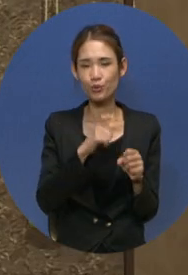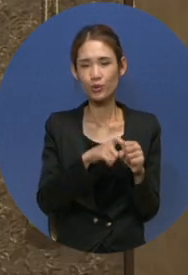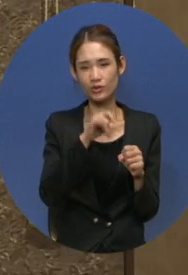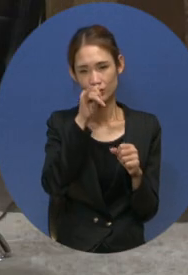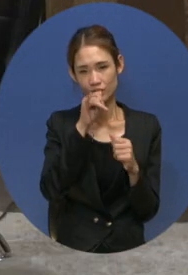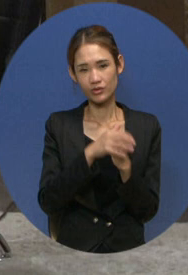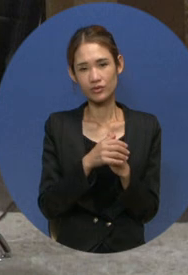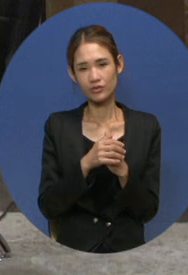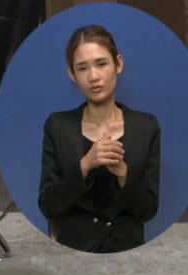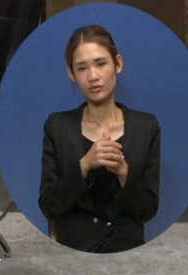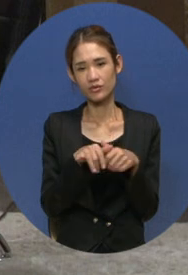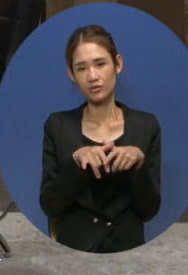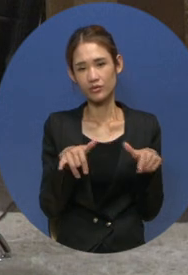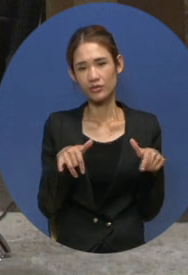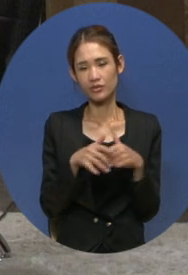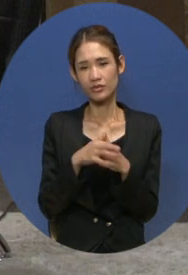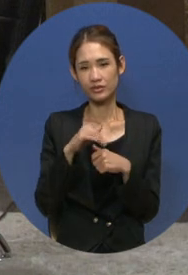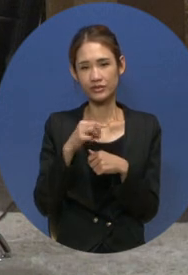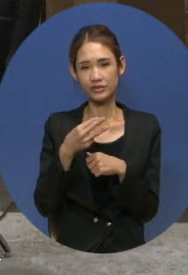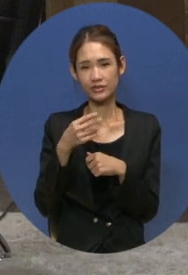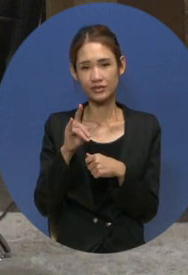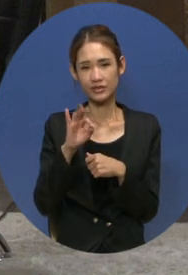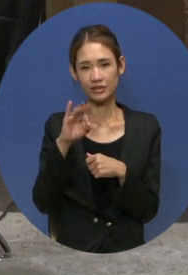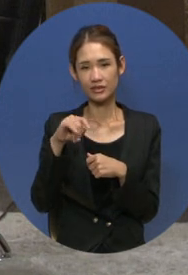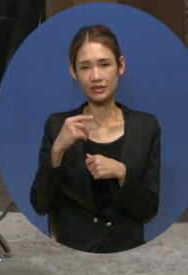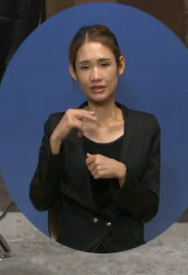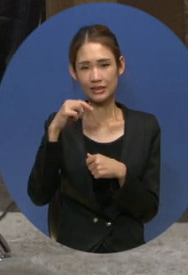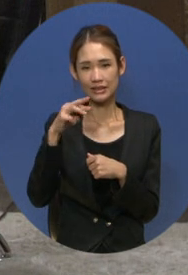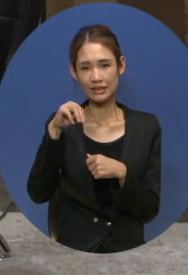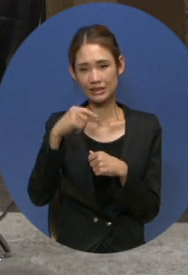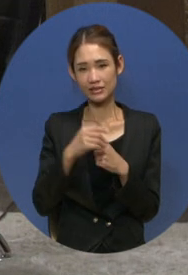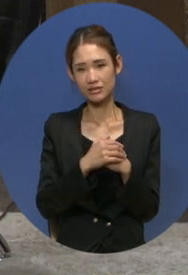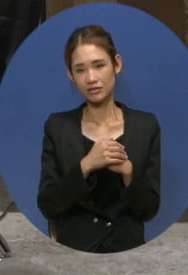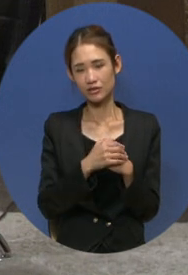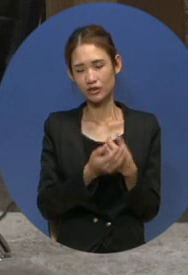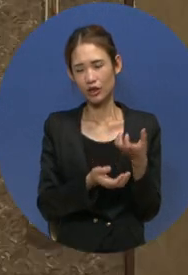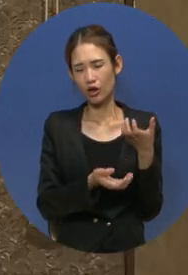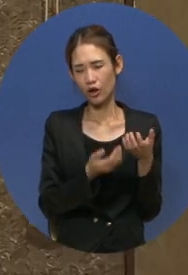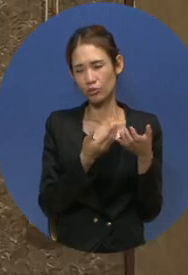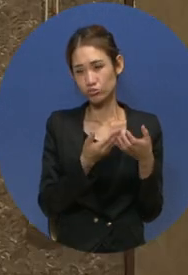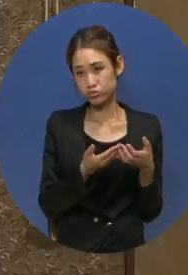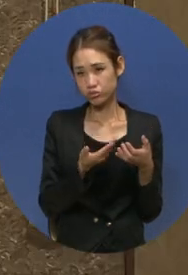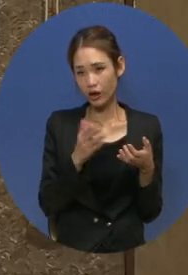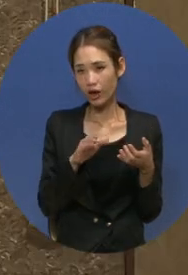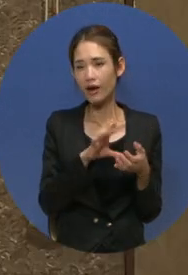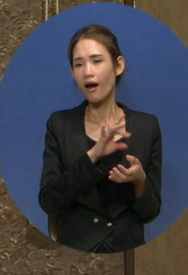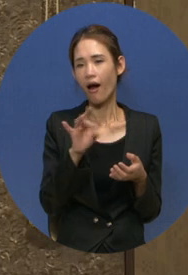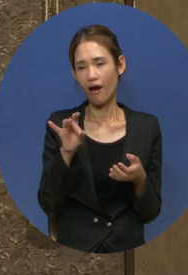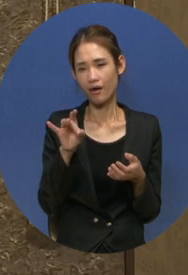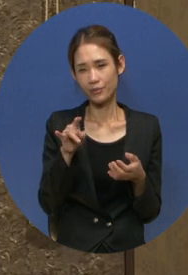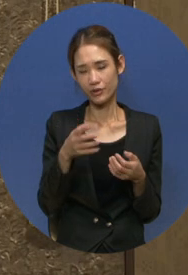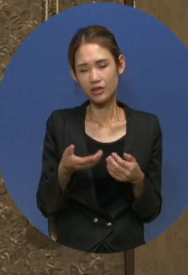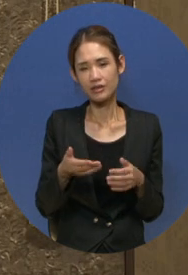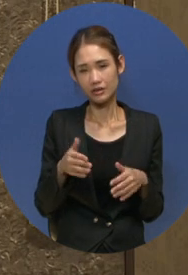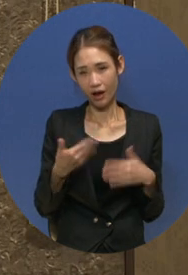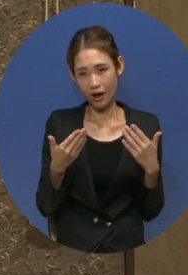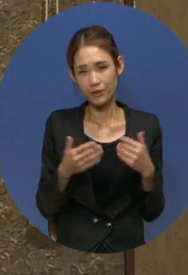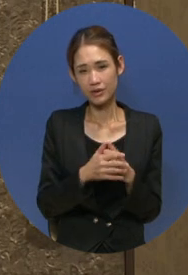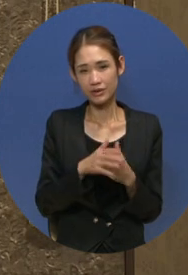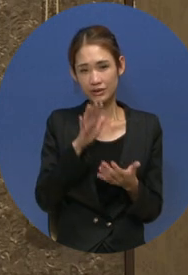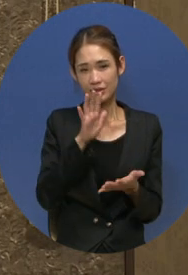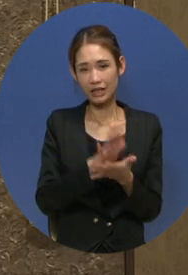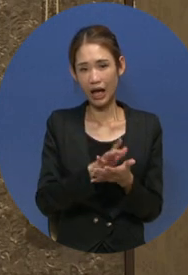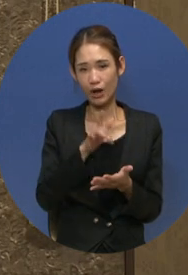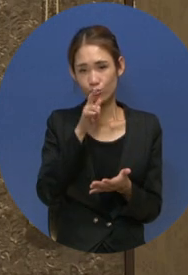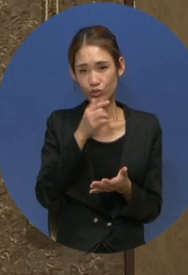예. 그러니까 보통은 이 스테인리스 네. 텀블러 같은 경우는 좀 무거운데 휴대하기가 네. 굉장히 편할 것 같습니다. 뜨거운 물도 가능한